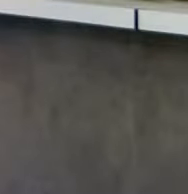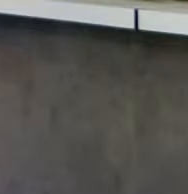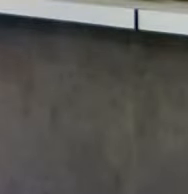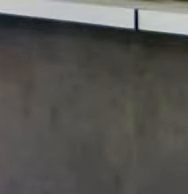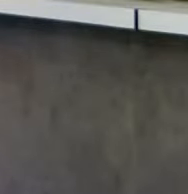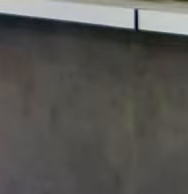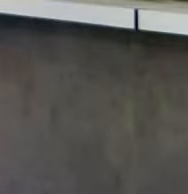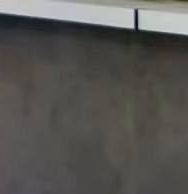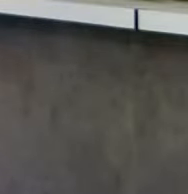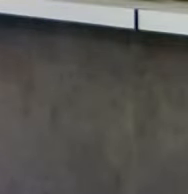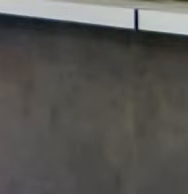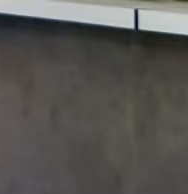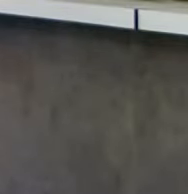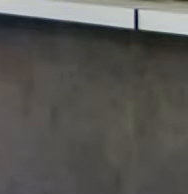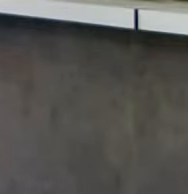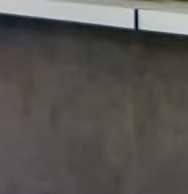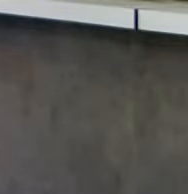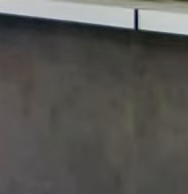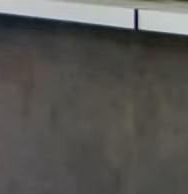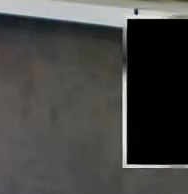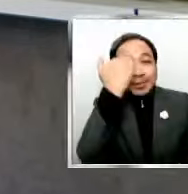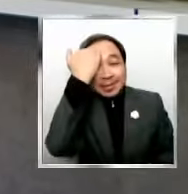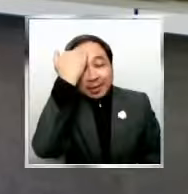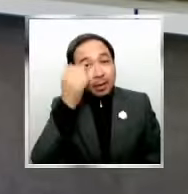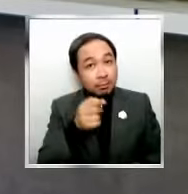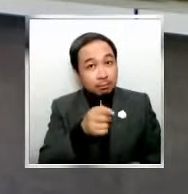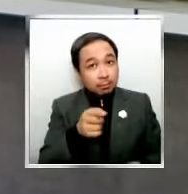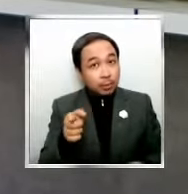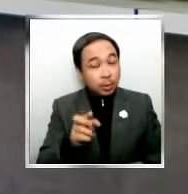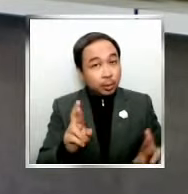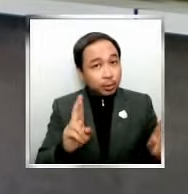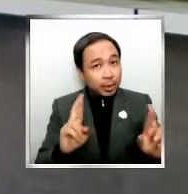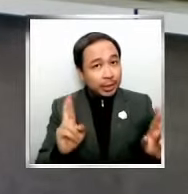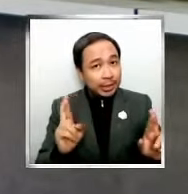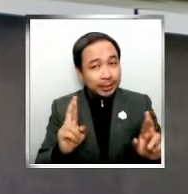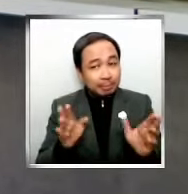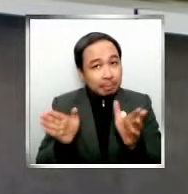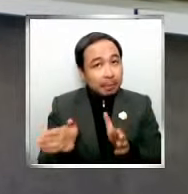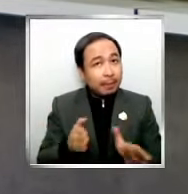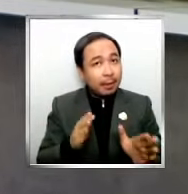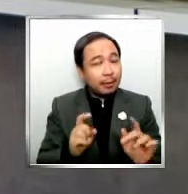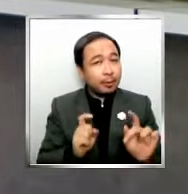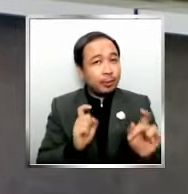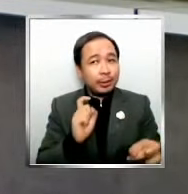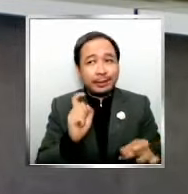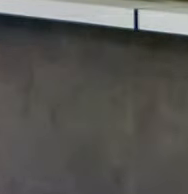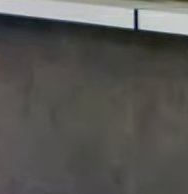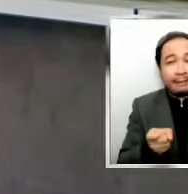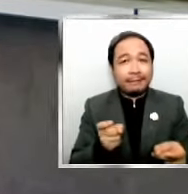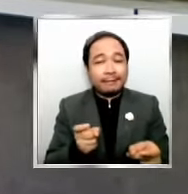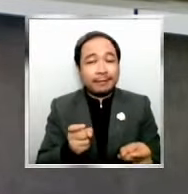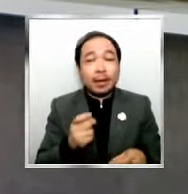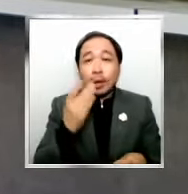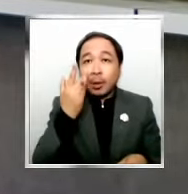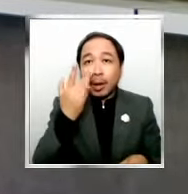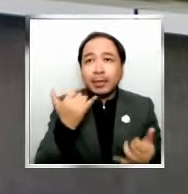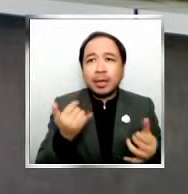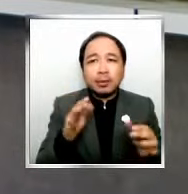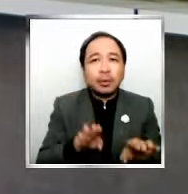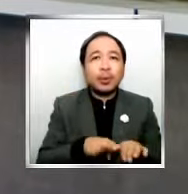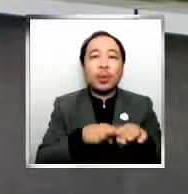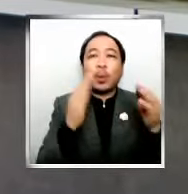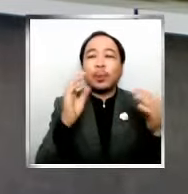Mga ninong at ninang, handa na ba kayo inyong mga pangregalo dyan para sa Pasko? May mga Christmas tiyanggi na po, gaya ng sa